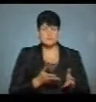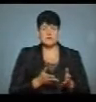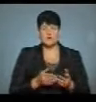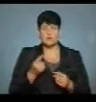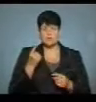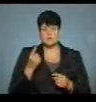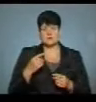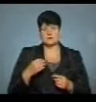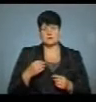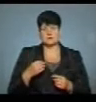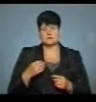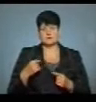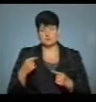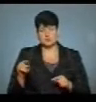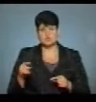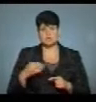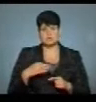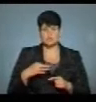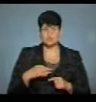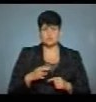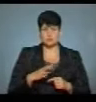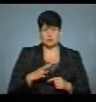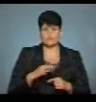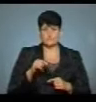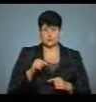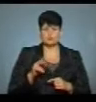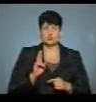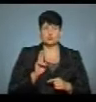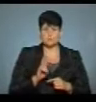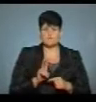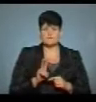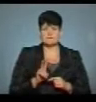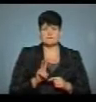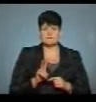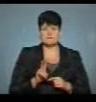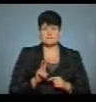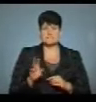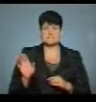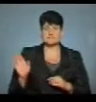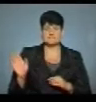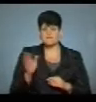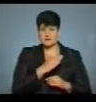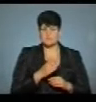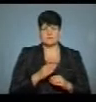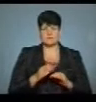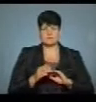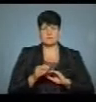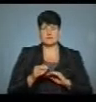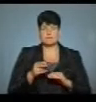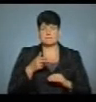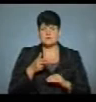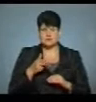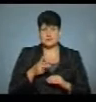один із небайдужих пасажирів, який також перебував у даному тролейбусі, вибив у даного чоловіка із рук предмет, схожий на пістолет,